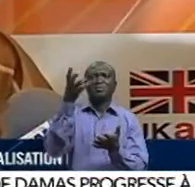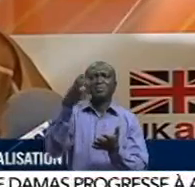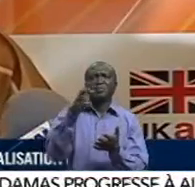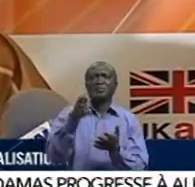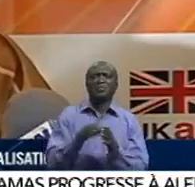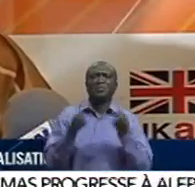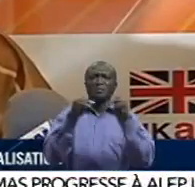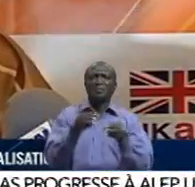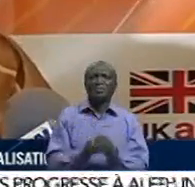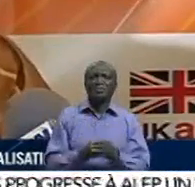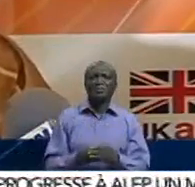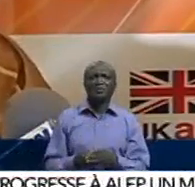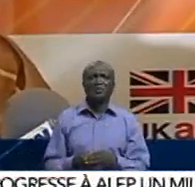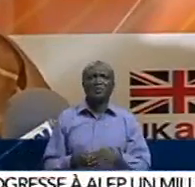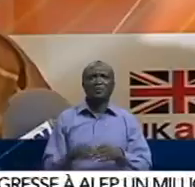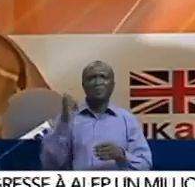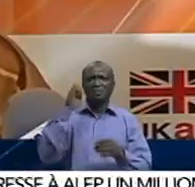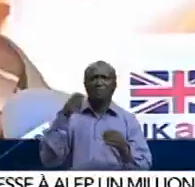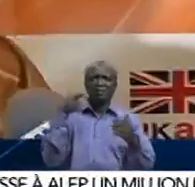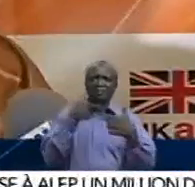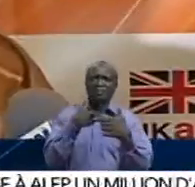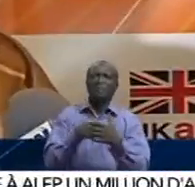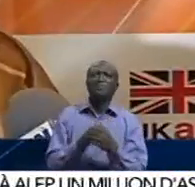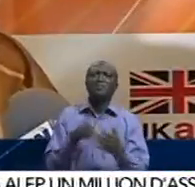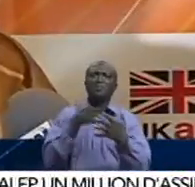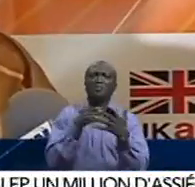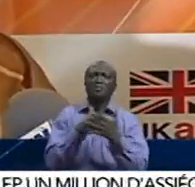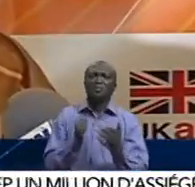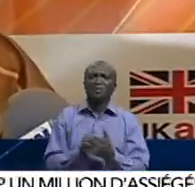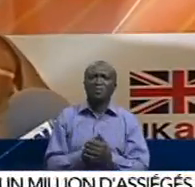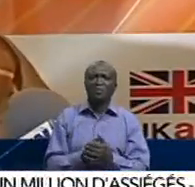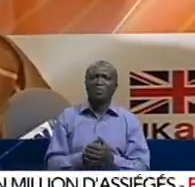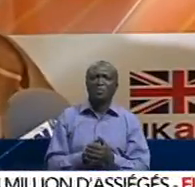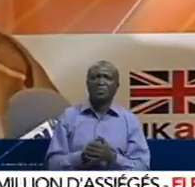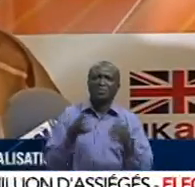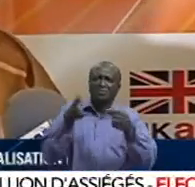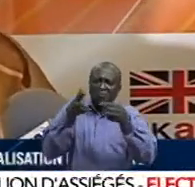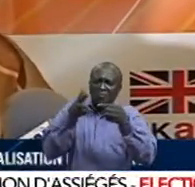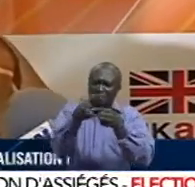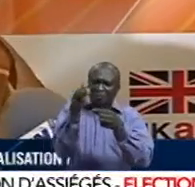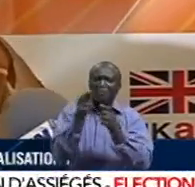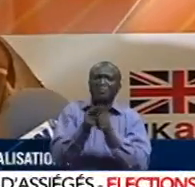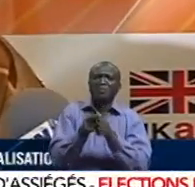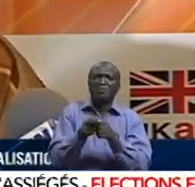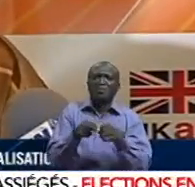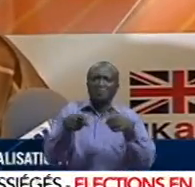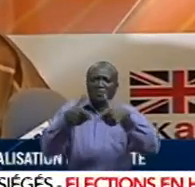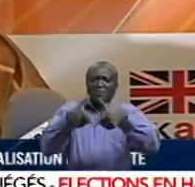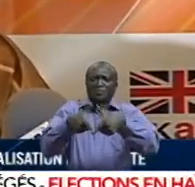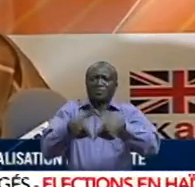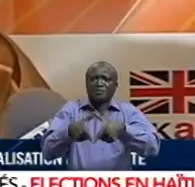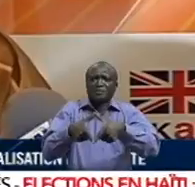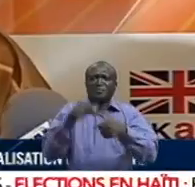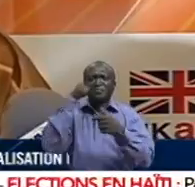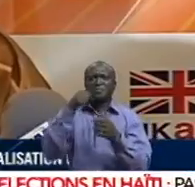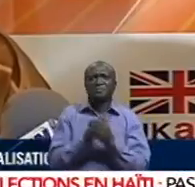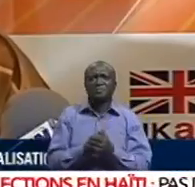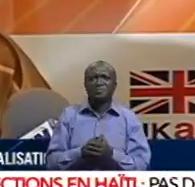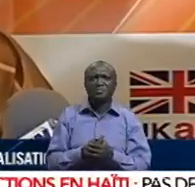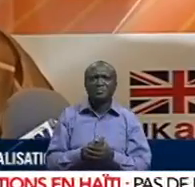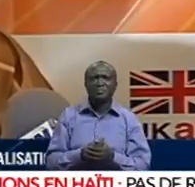en en exel tel que la lutte contre l'excision contre les mariages Pr précce parce que